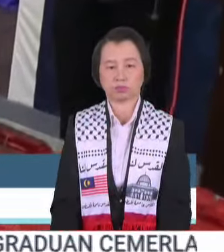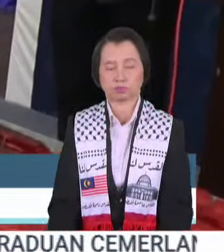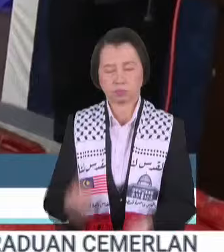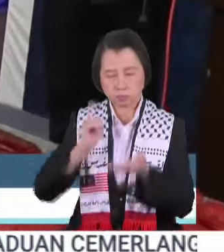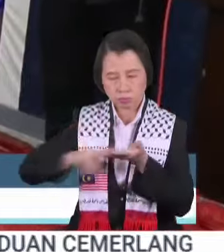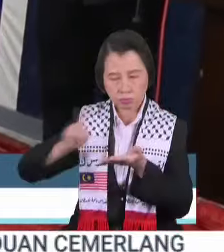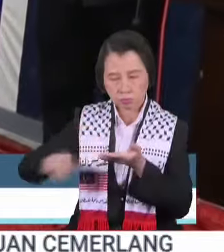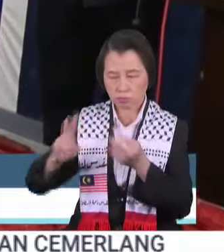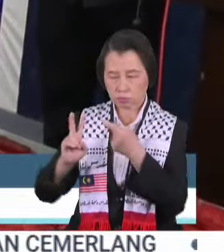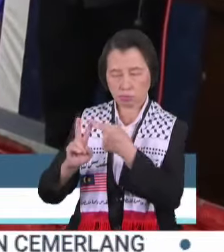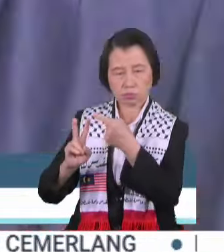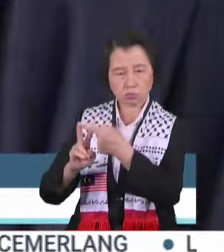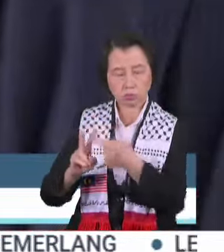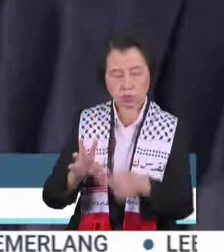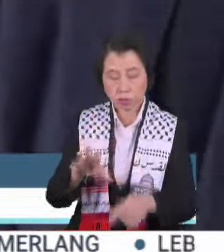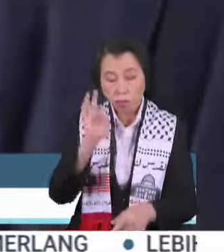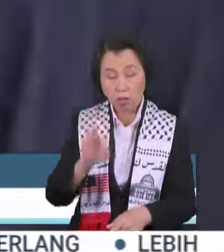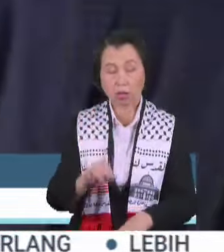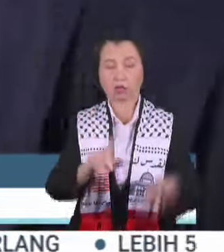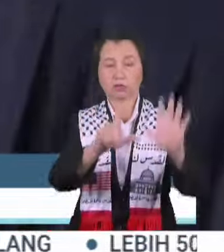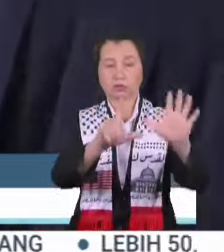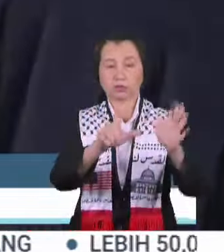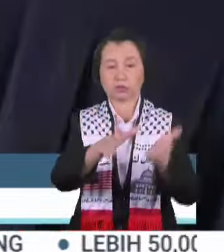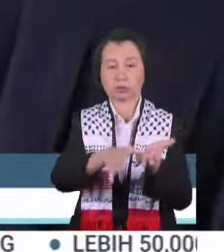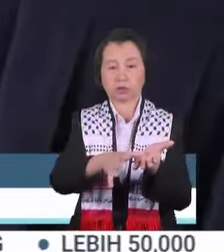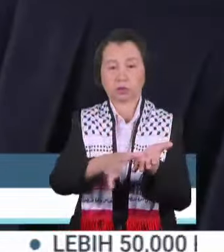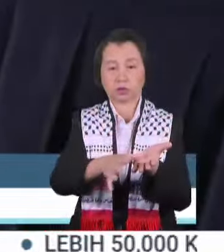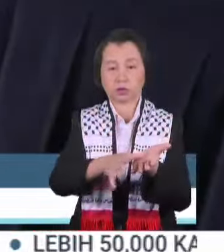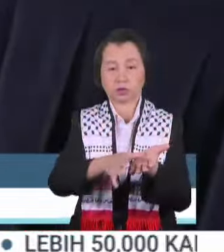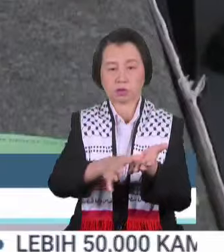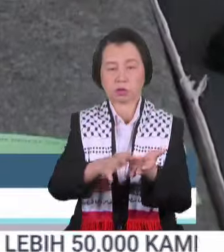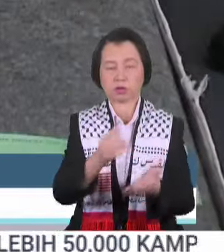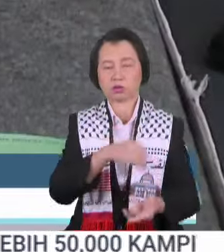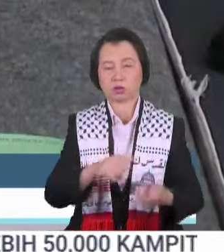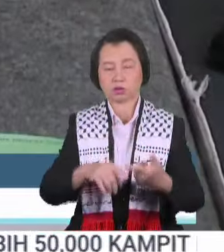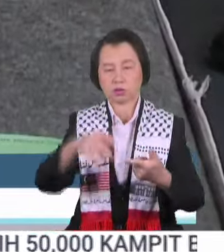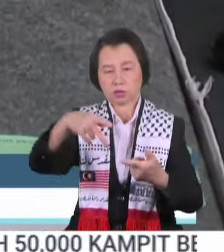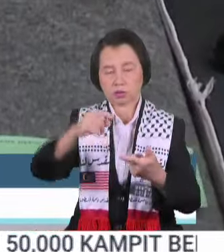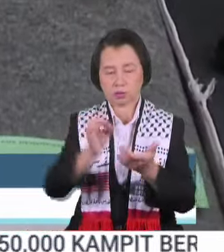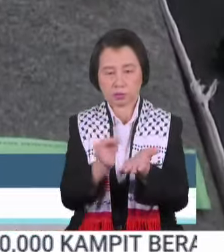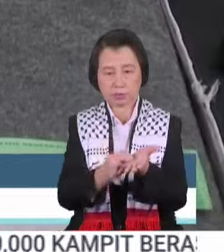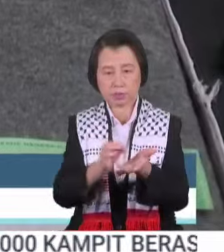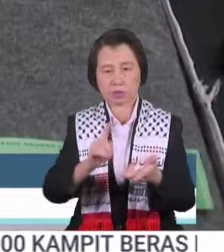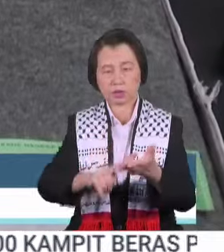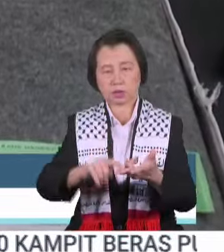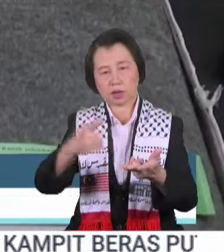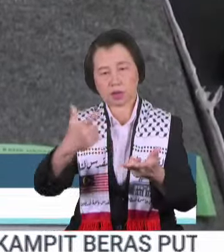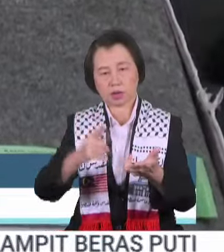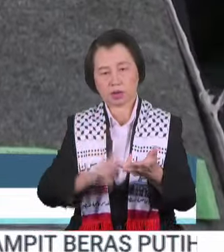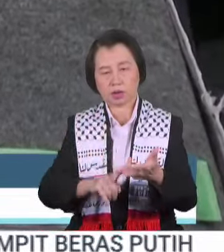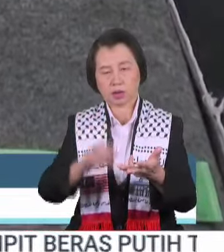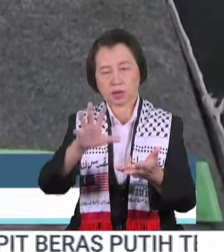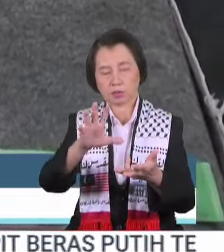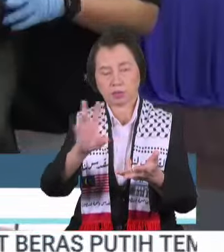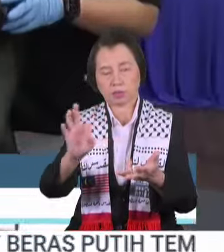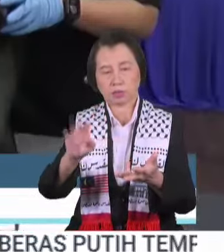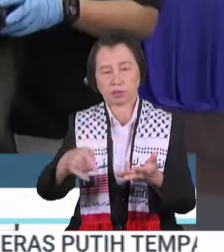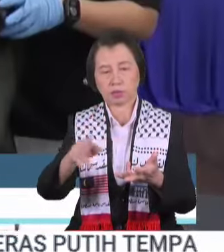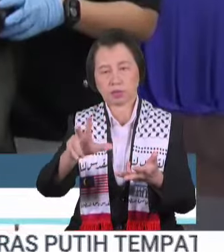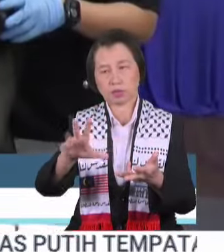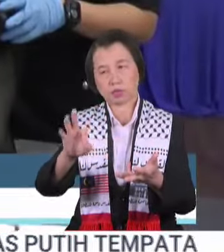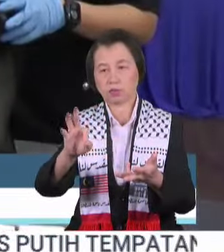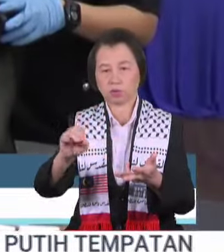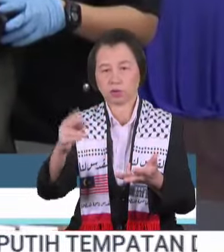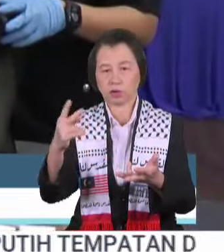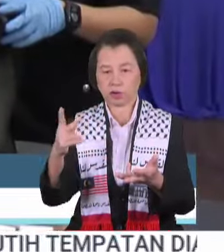Hasil pemeriksaan menjumpai 7 kilogram dadah jenis metafetamin, pil Arimin 5 bernilai 5,950